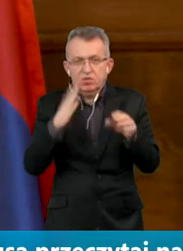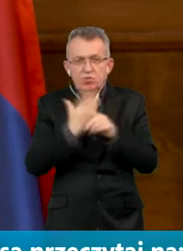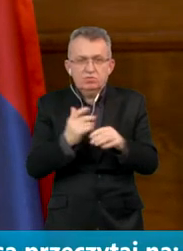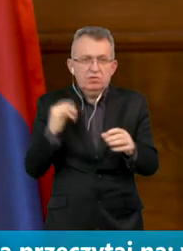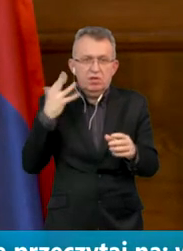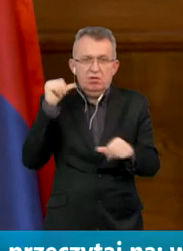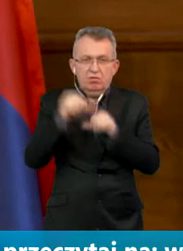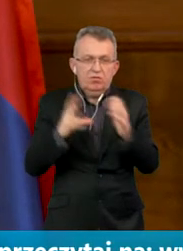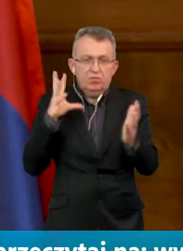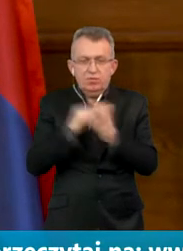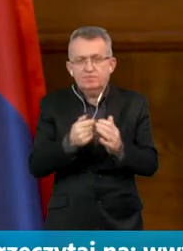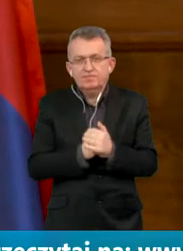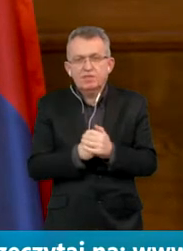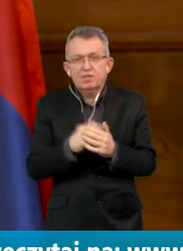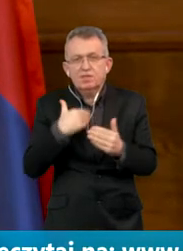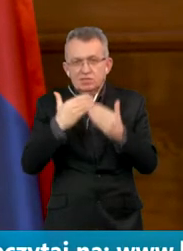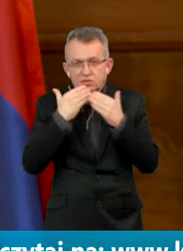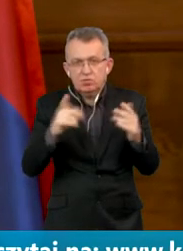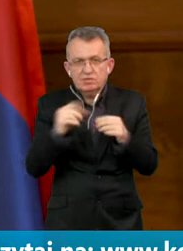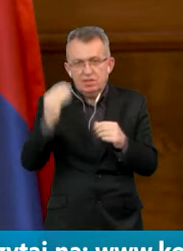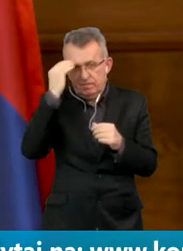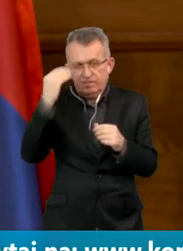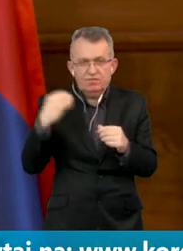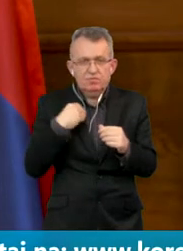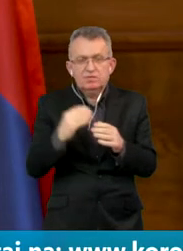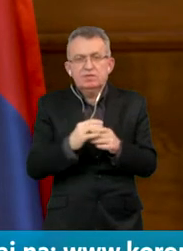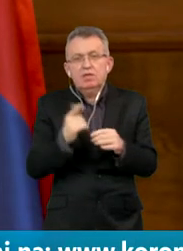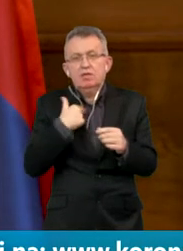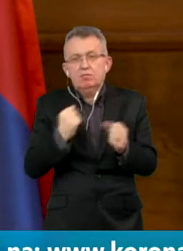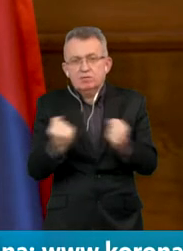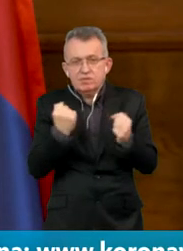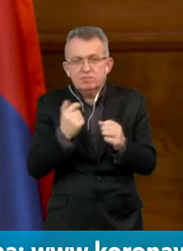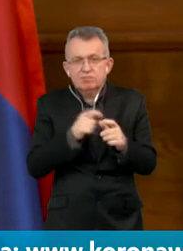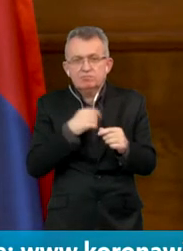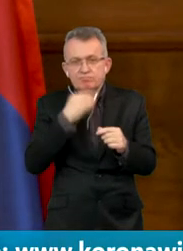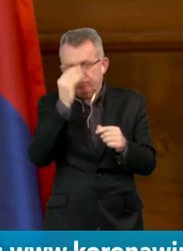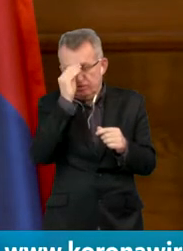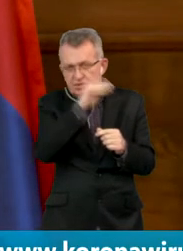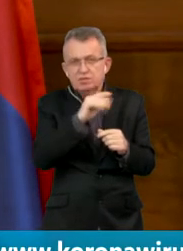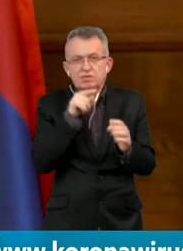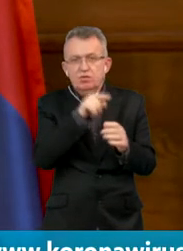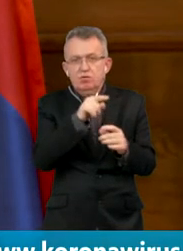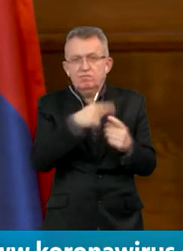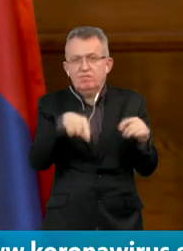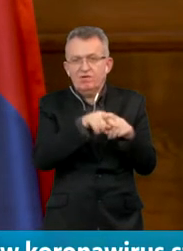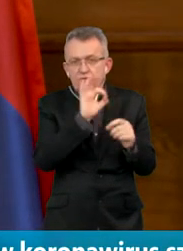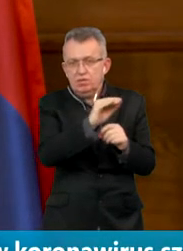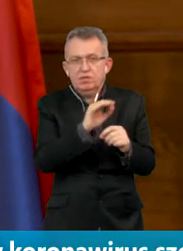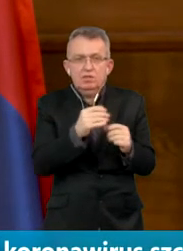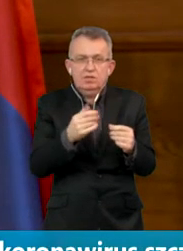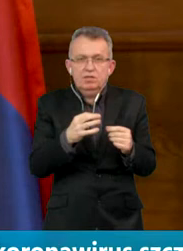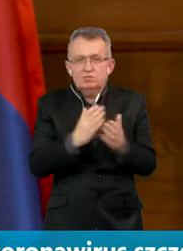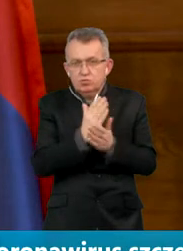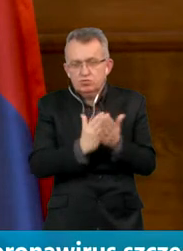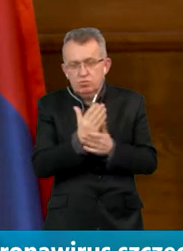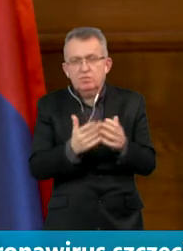wiek. Pani Teresa, również dziękuję za informację. Postaram się przekazać odpowiednim służbom. Myślę, że tutaj